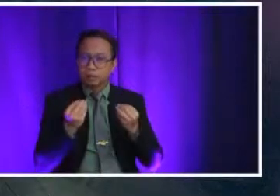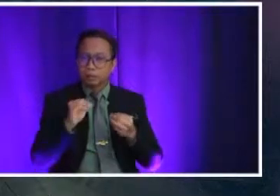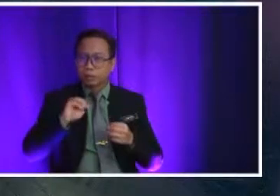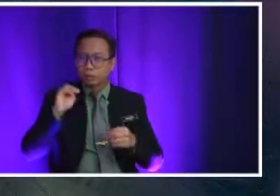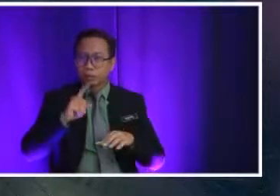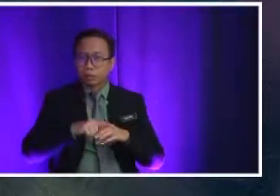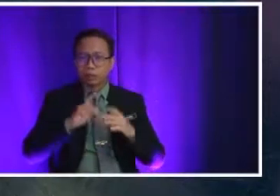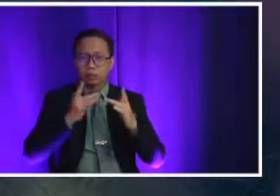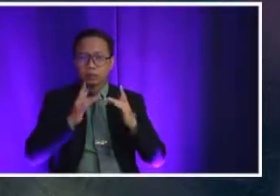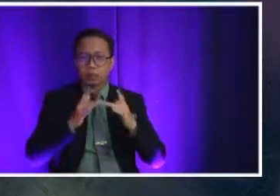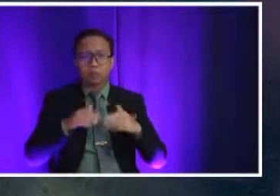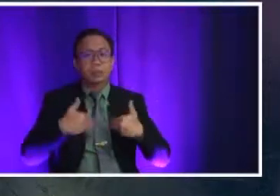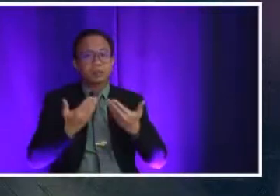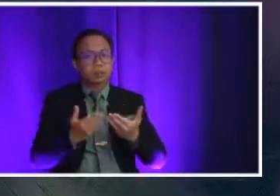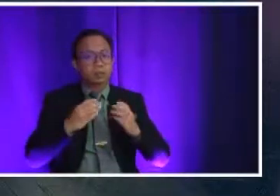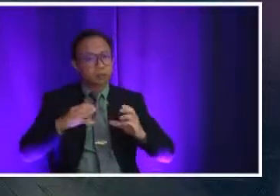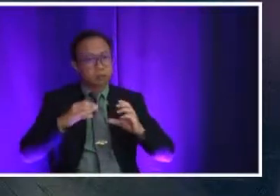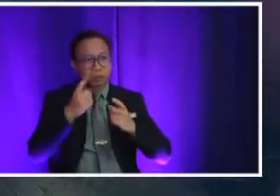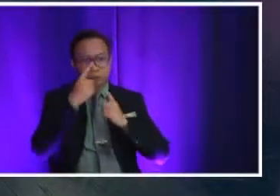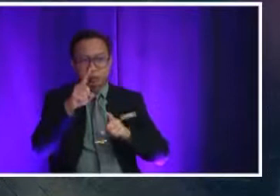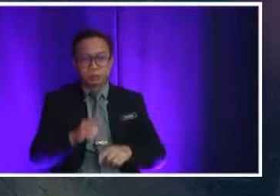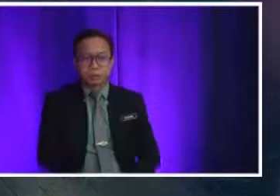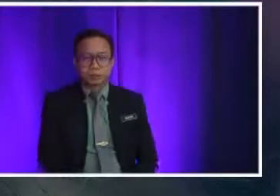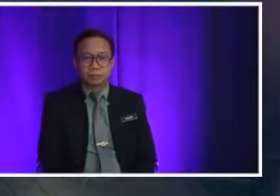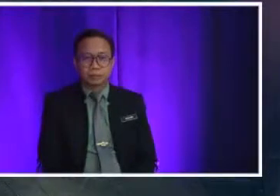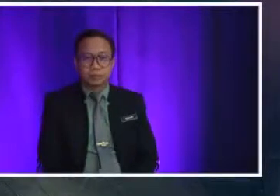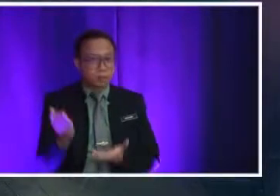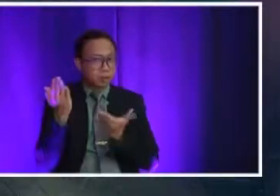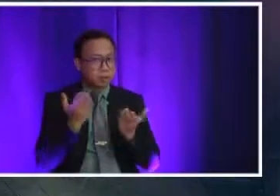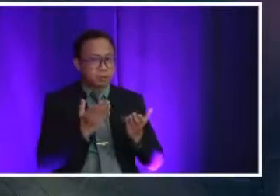ditalian Coba jawab ya cuma enggak tangan sempurna Jawa Sragen